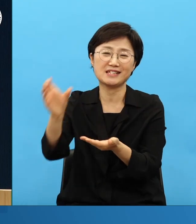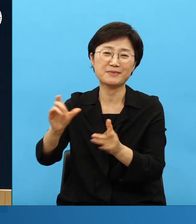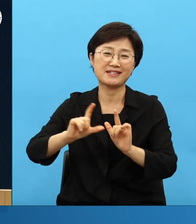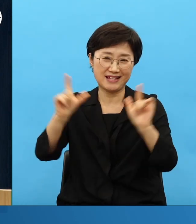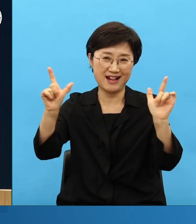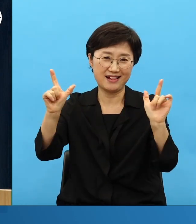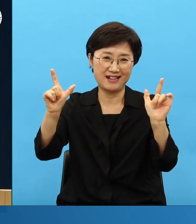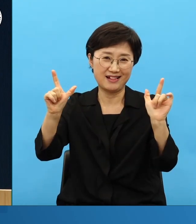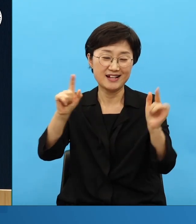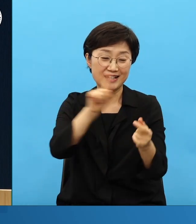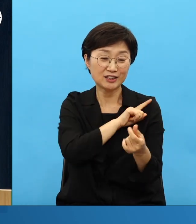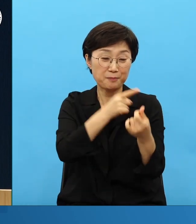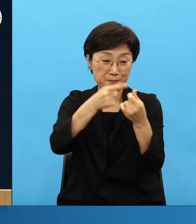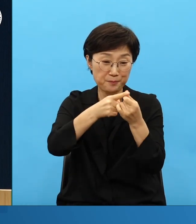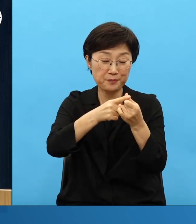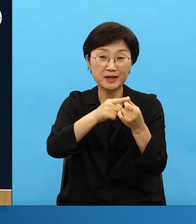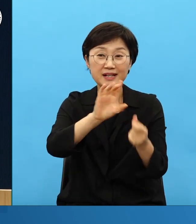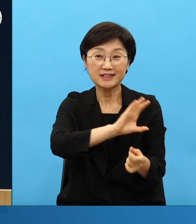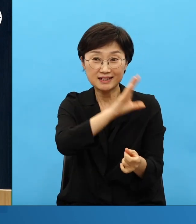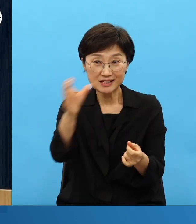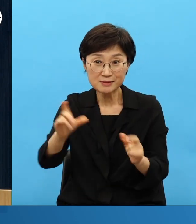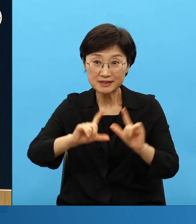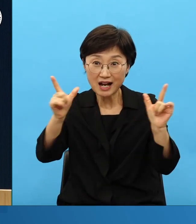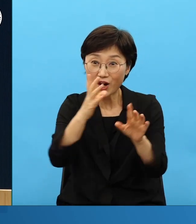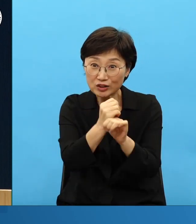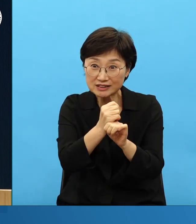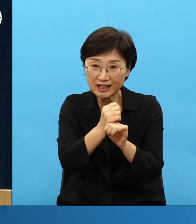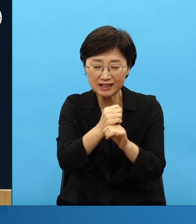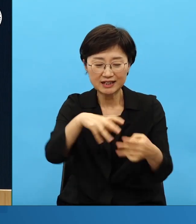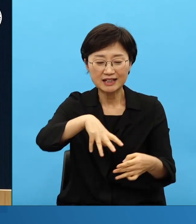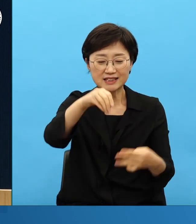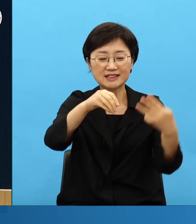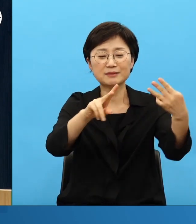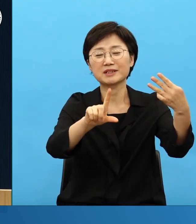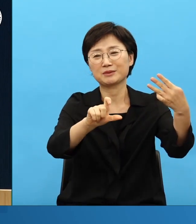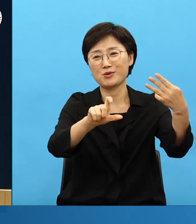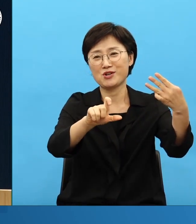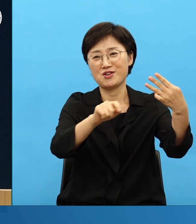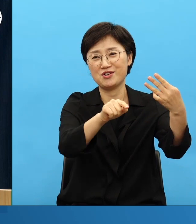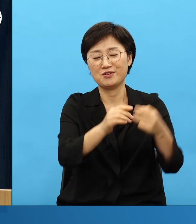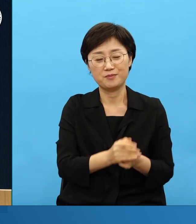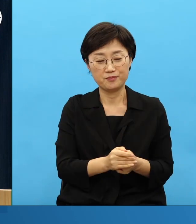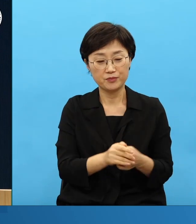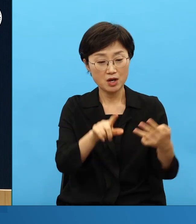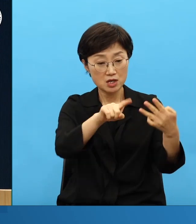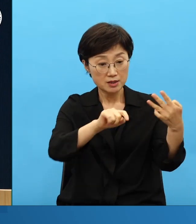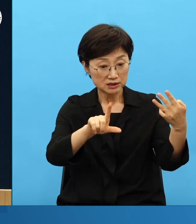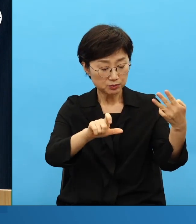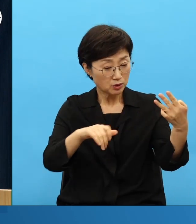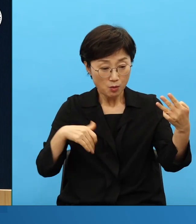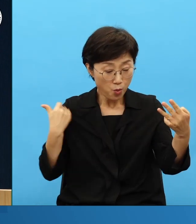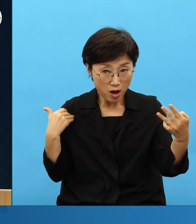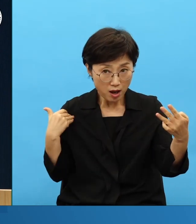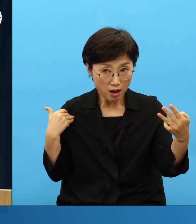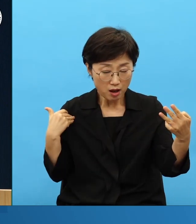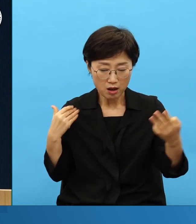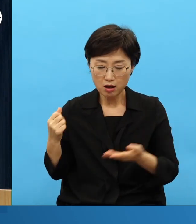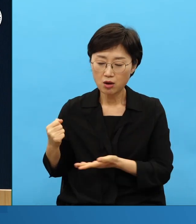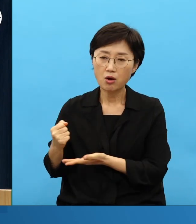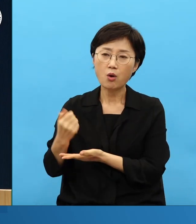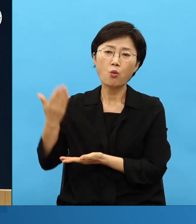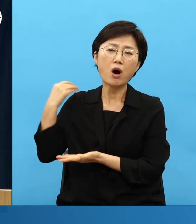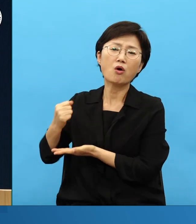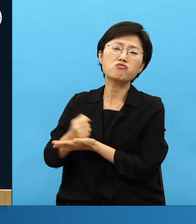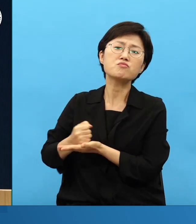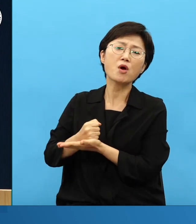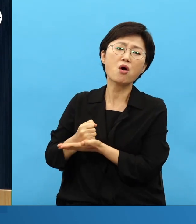not? 그래서 안 그러면 우리의 과거에 대한 운명이 절대 바뀌지 않습니다. Otherwise, our past and all the fate of our past can never